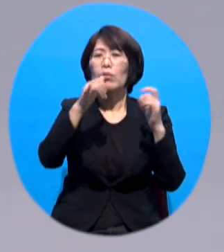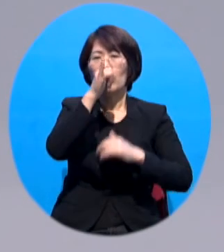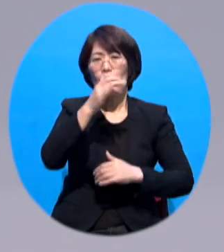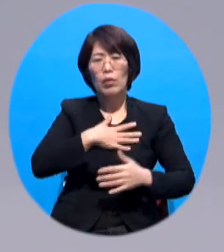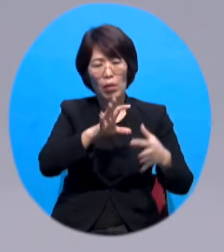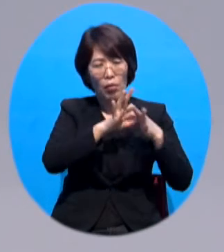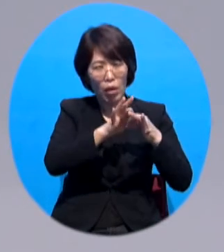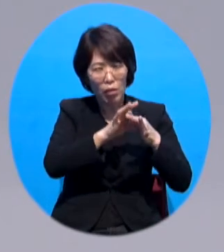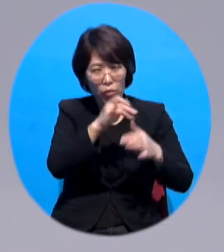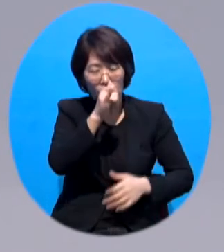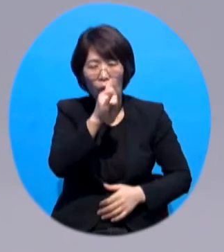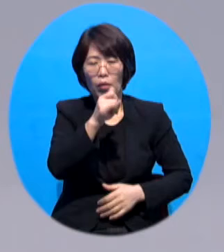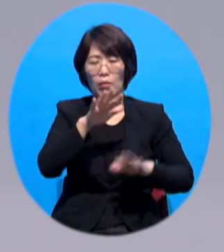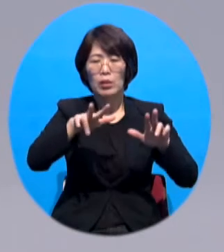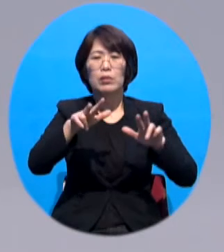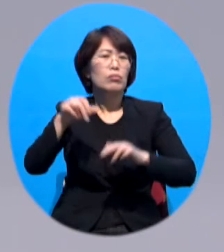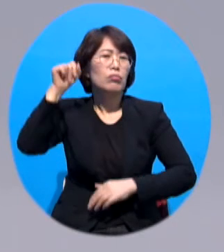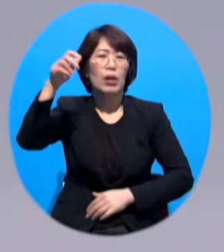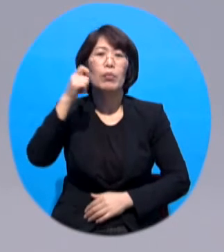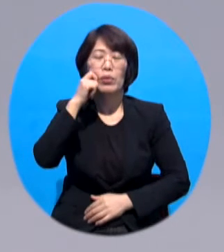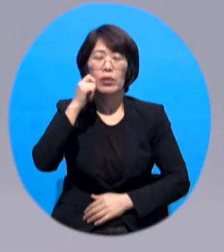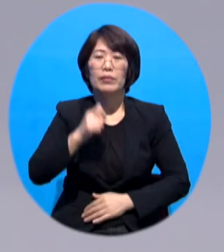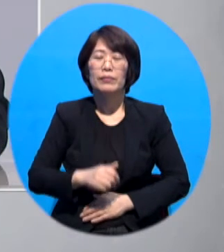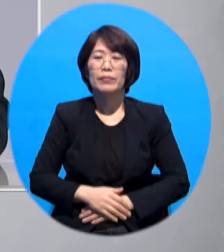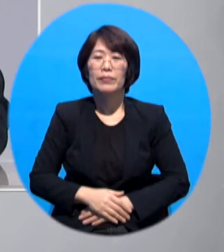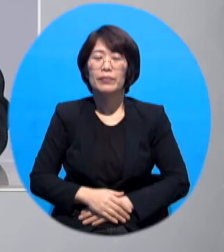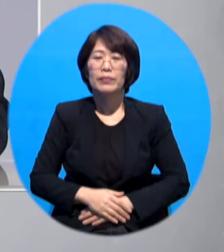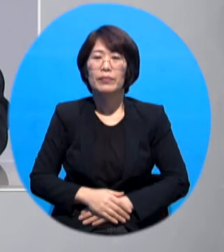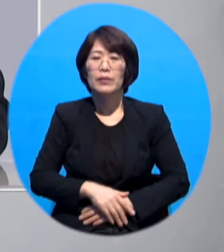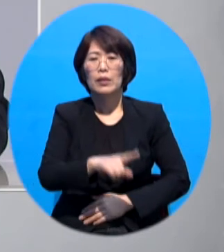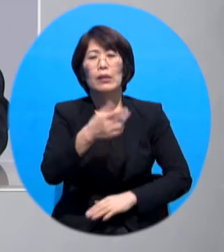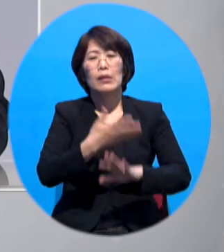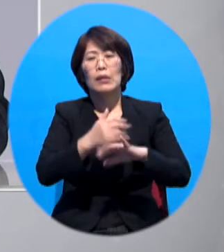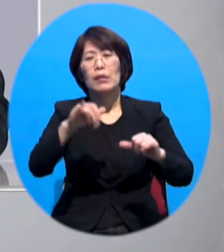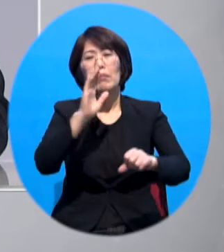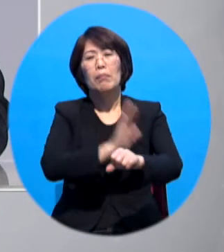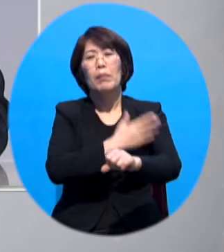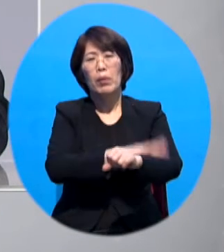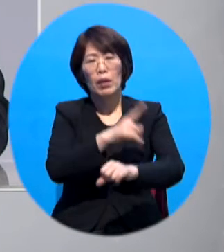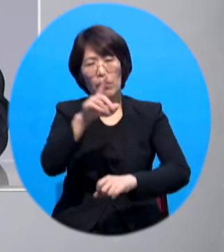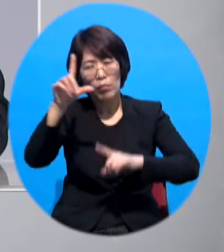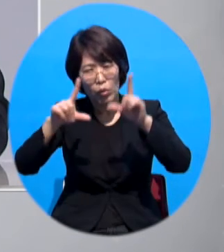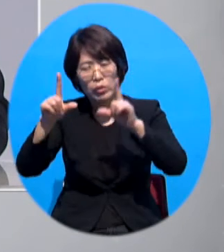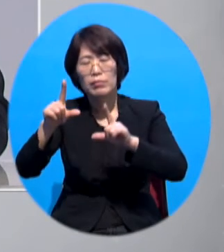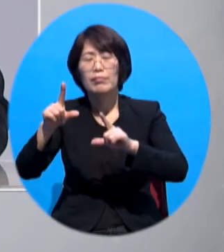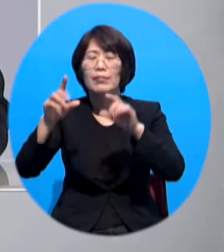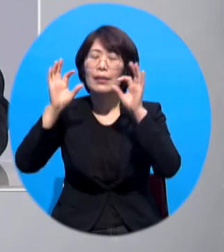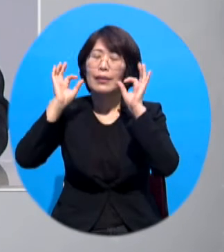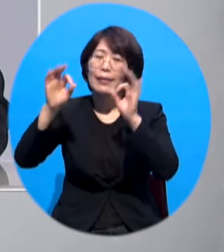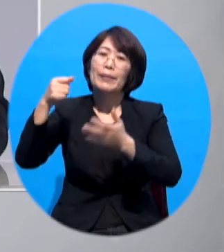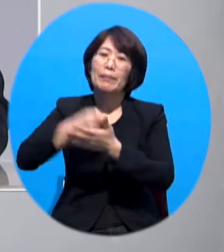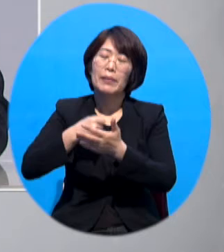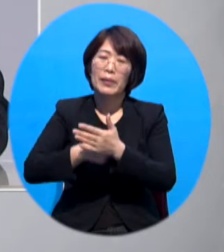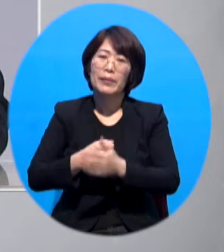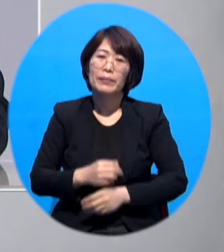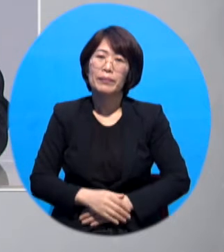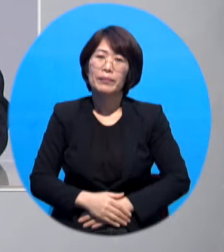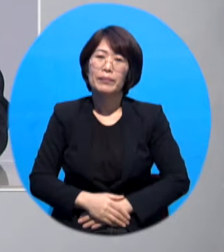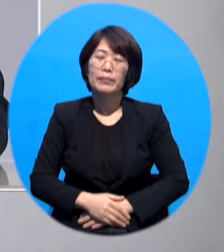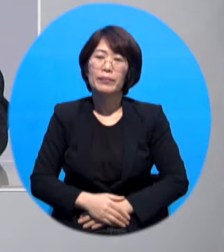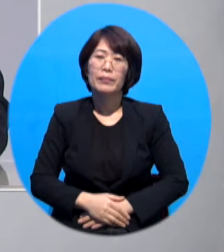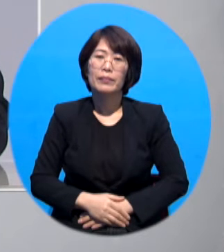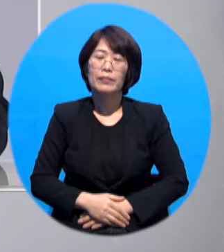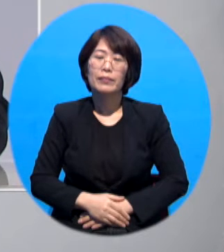있었으면 제가 이번에 출발 했겠습니까 아 그렇게 남 탓하는 것은 정말로 안타까운 일이라고 저는 생각합니다